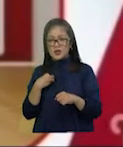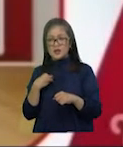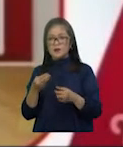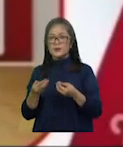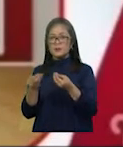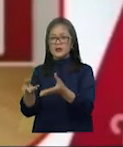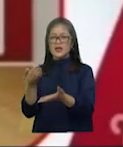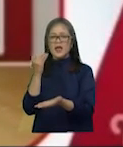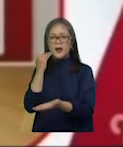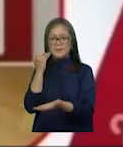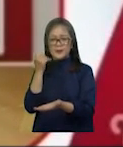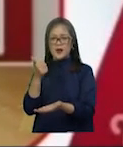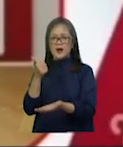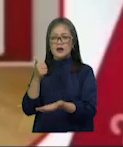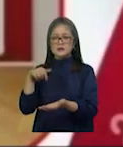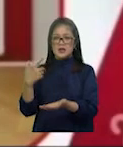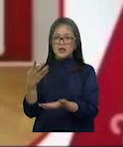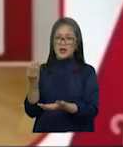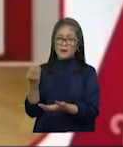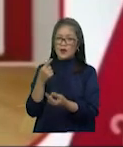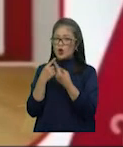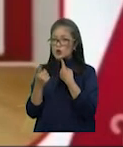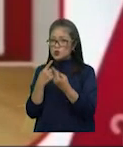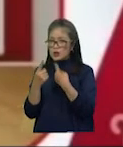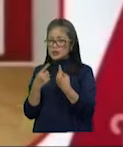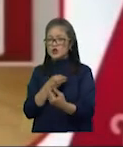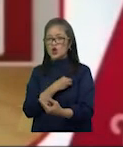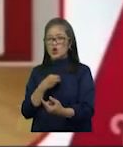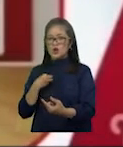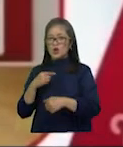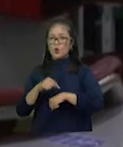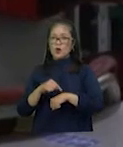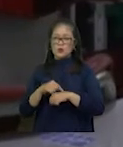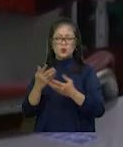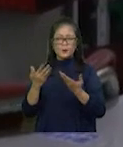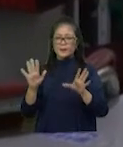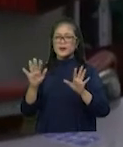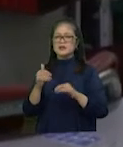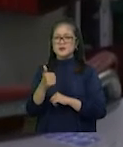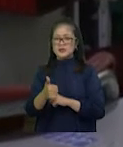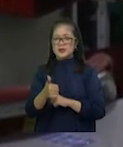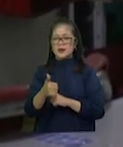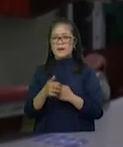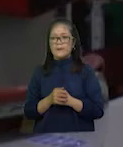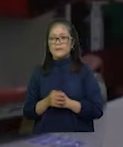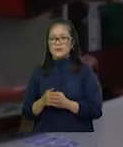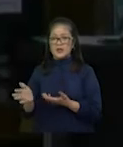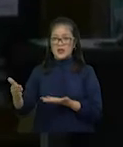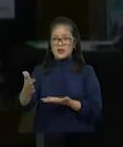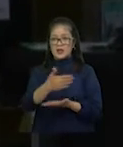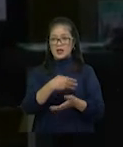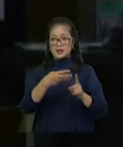yang lebih lagi untuk bisa berkonsultasi ke dokter kapanpun dibutuhkan. Data BPS